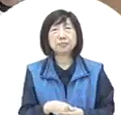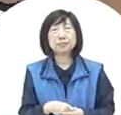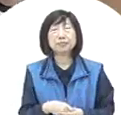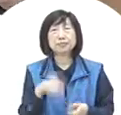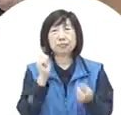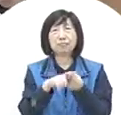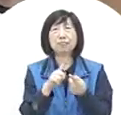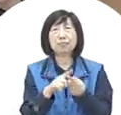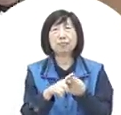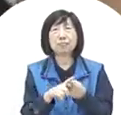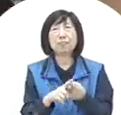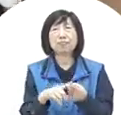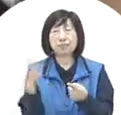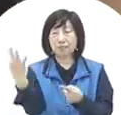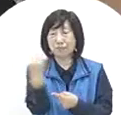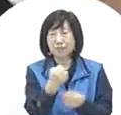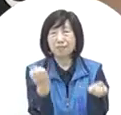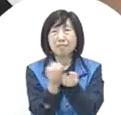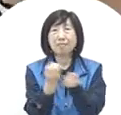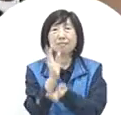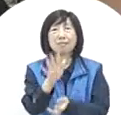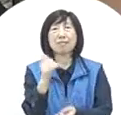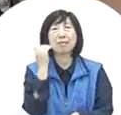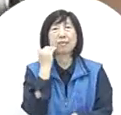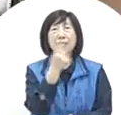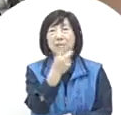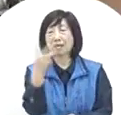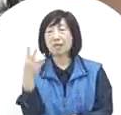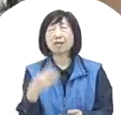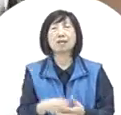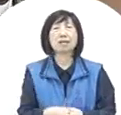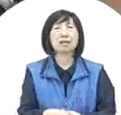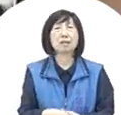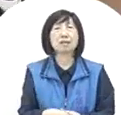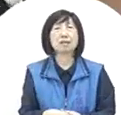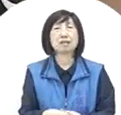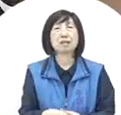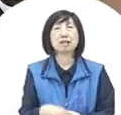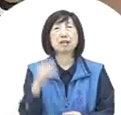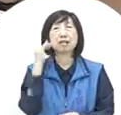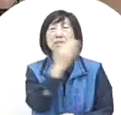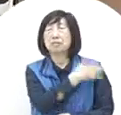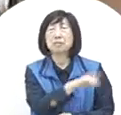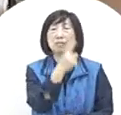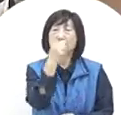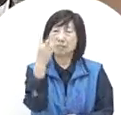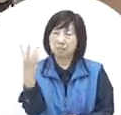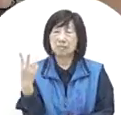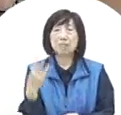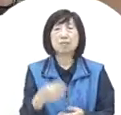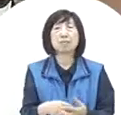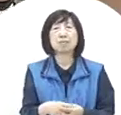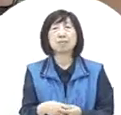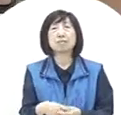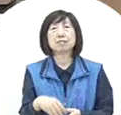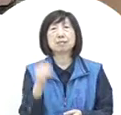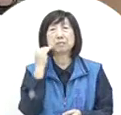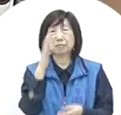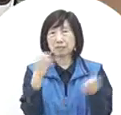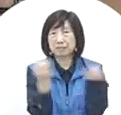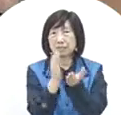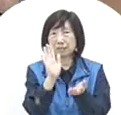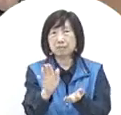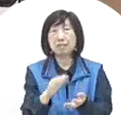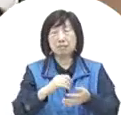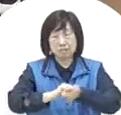一个个案， 我讲好几案了， 没关系啊，有两个嘛哈，不管一个、两个、三个，任何一个个案出来，我们都要